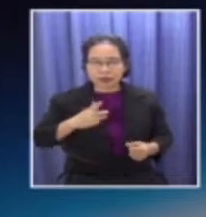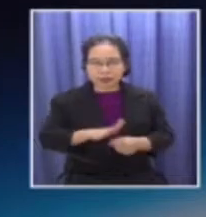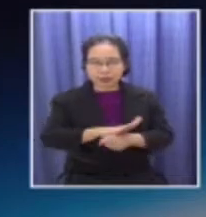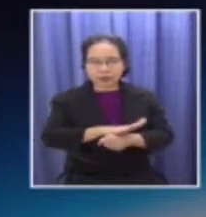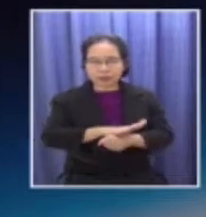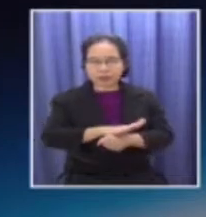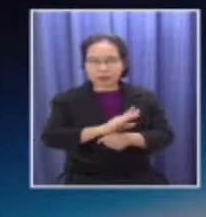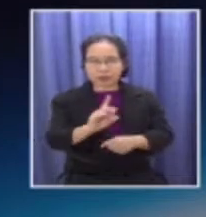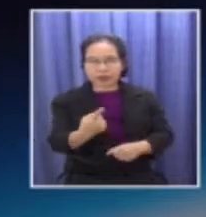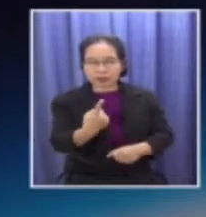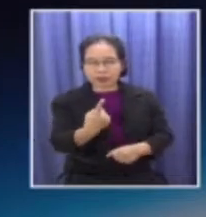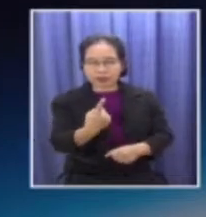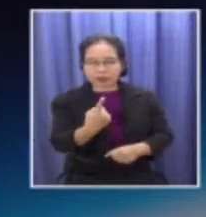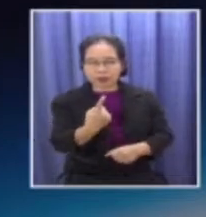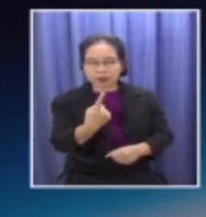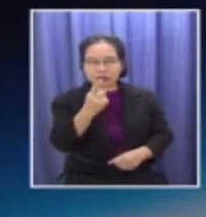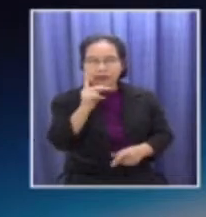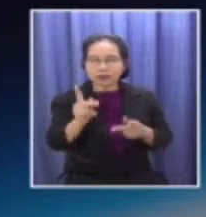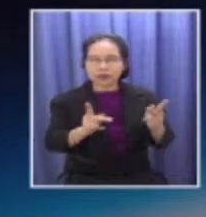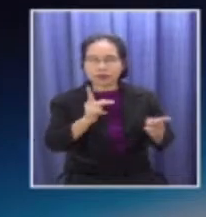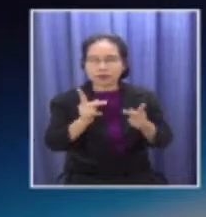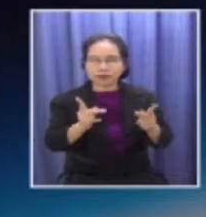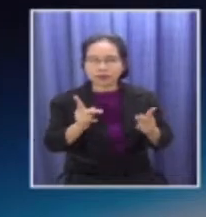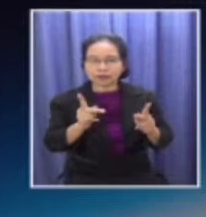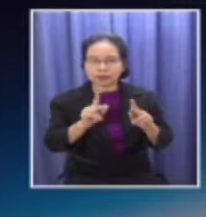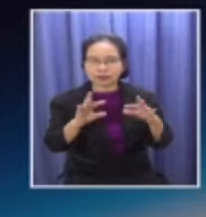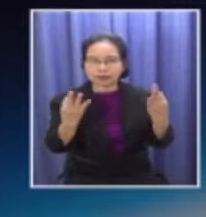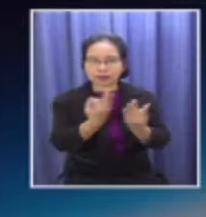na yamaniye efrien so